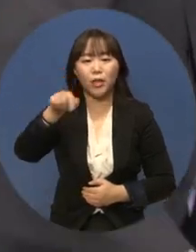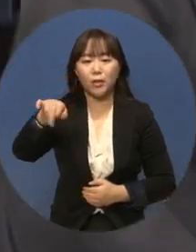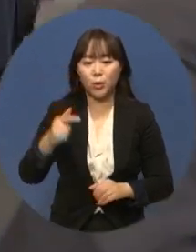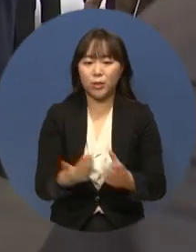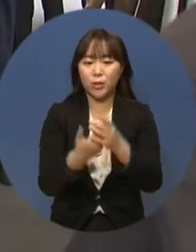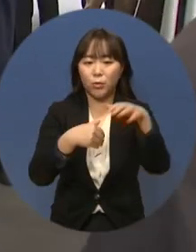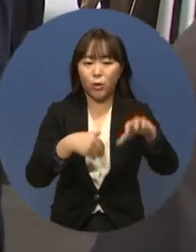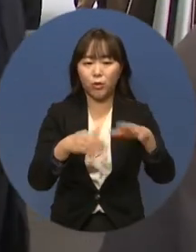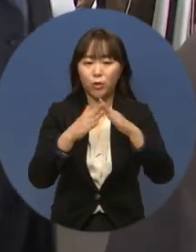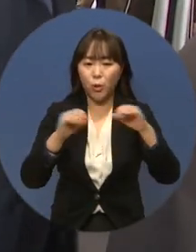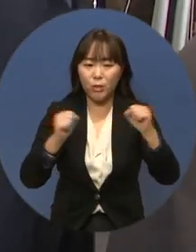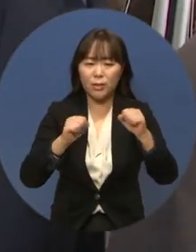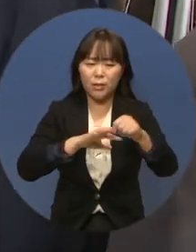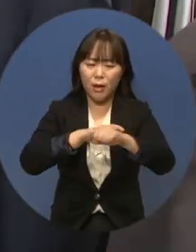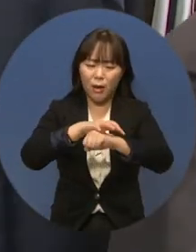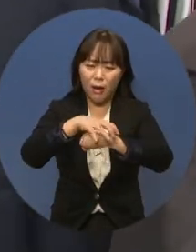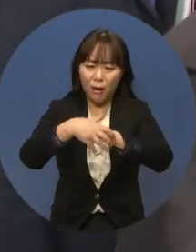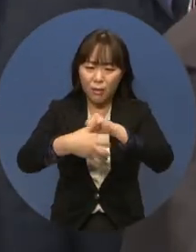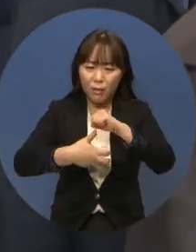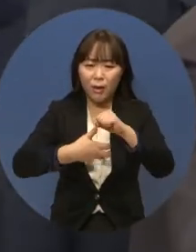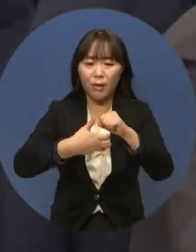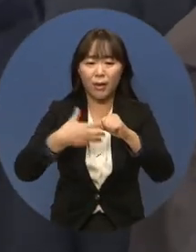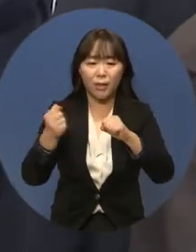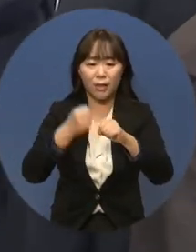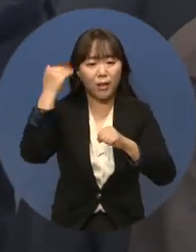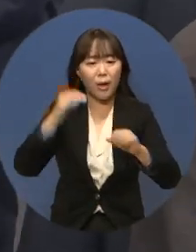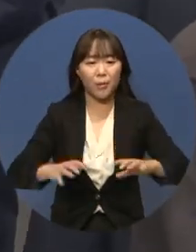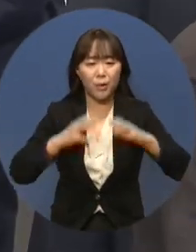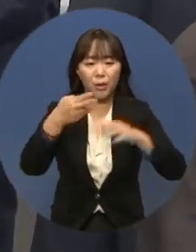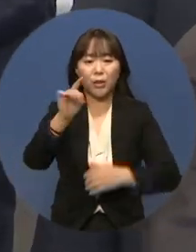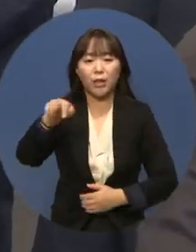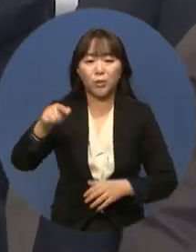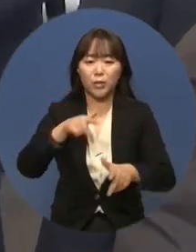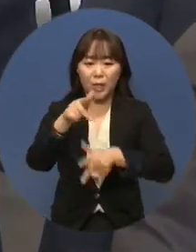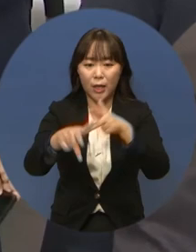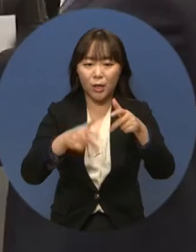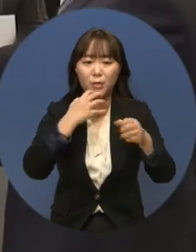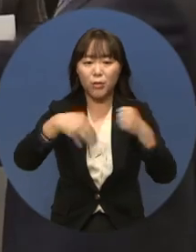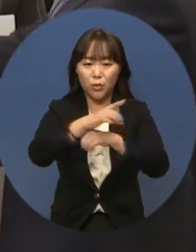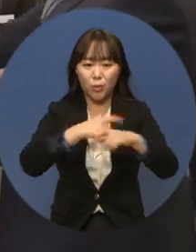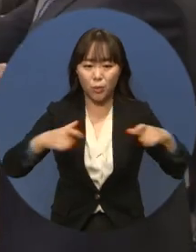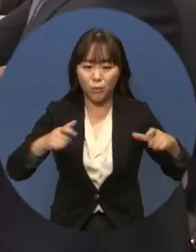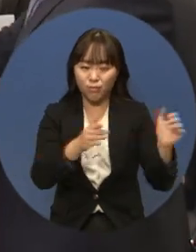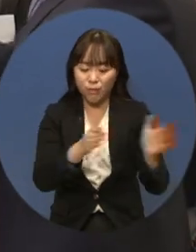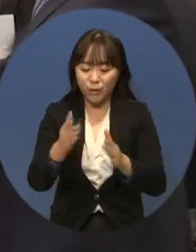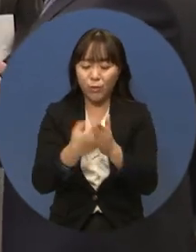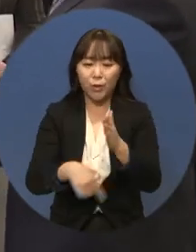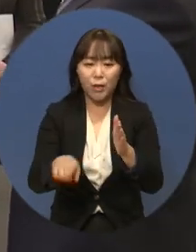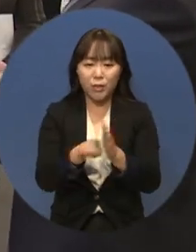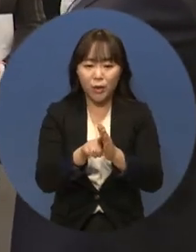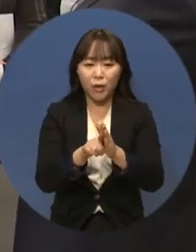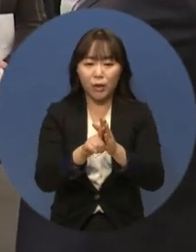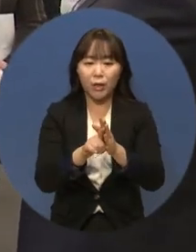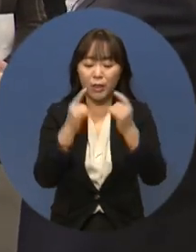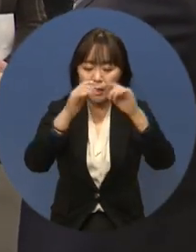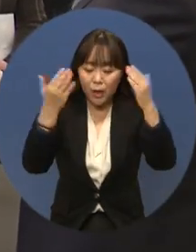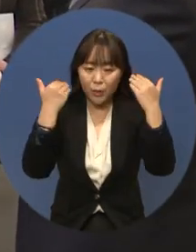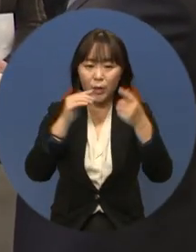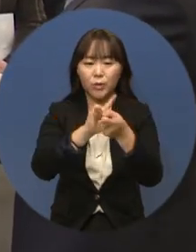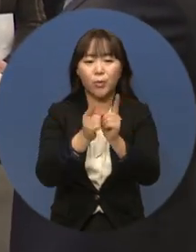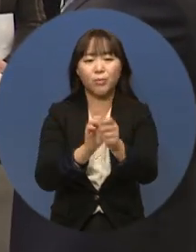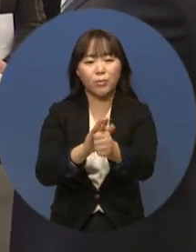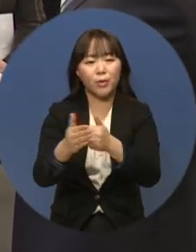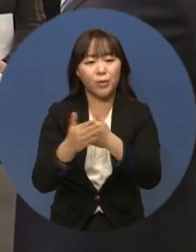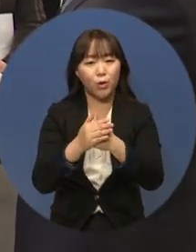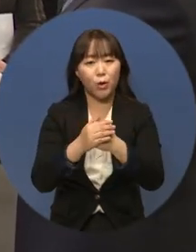한국탄소진흥원은 전북을 세계적 수준을 갖춘 대한민국 탄소산업의 수도로 조성하기 위해 도내대학 등과 협력해 탄소